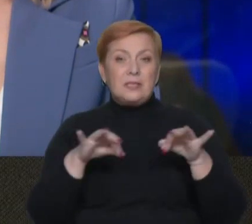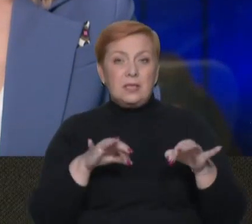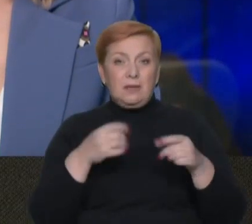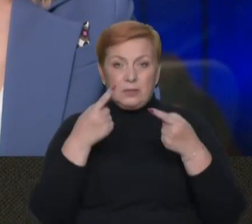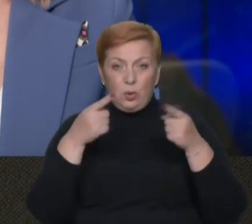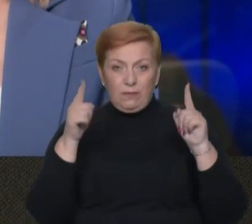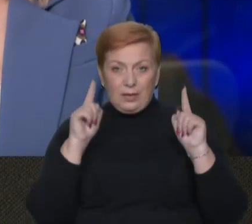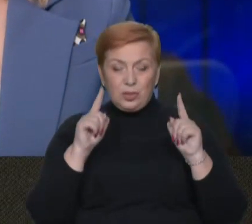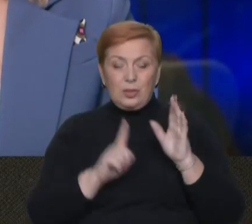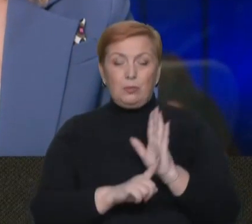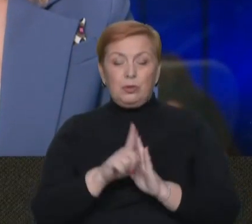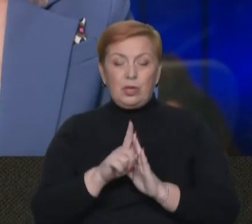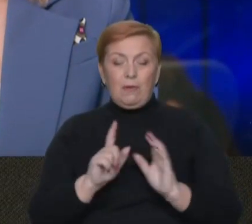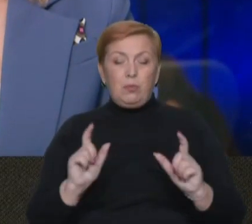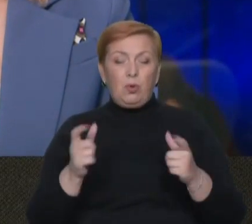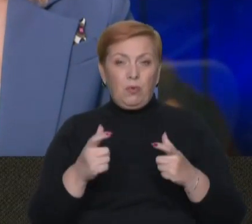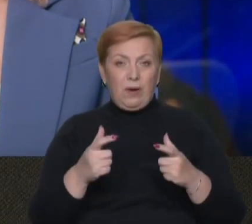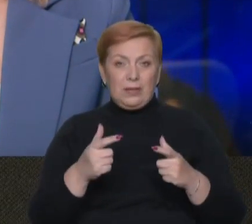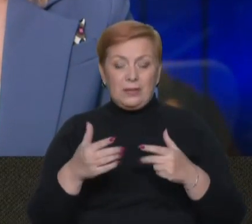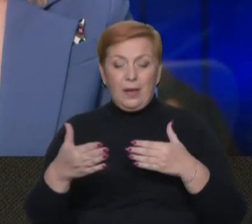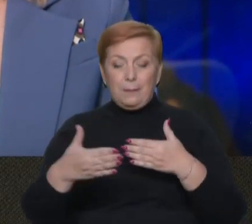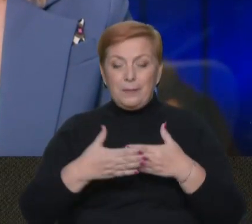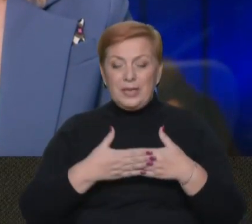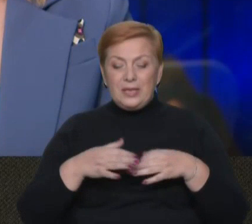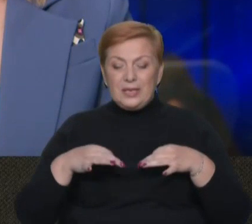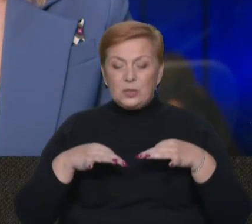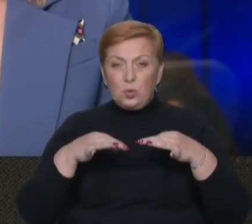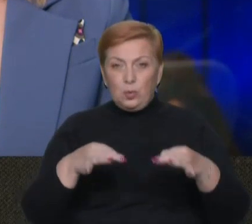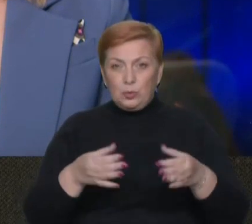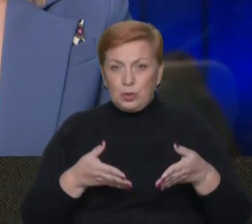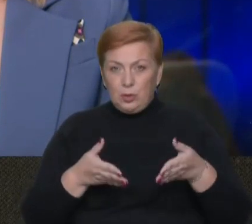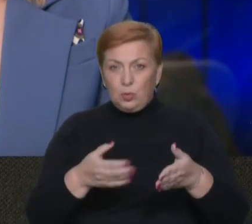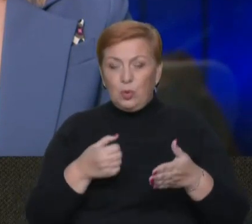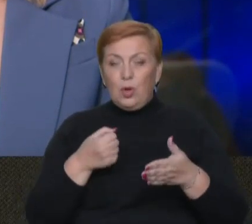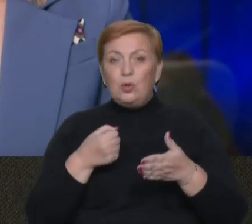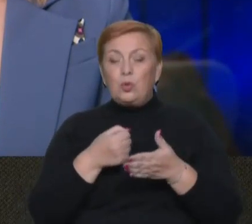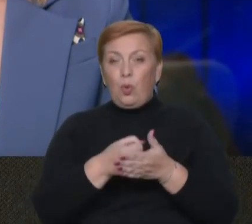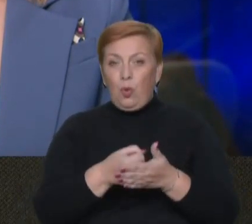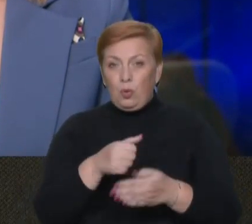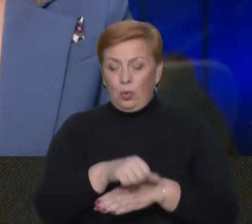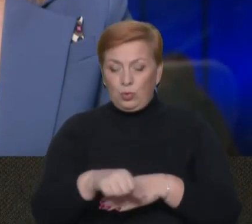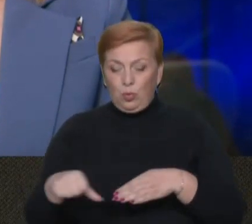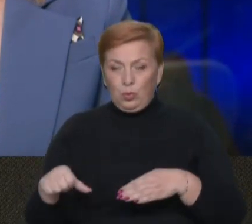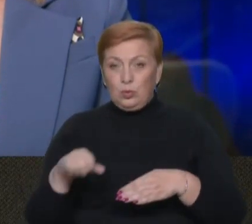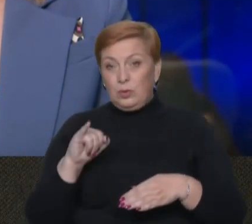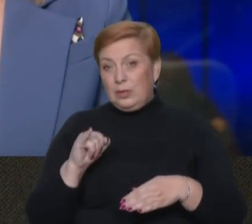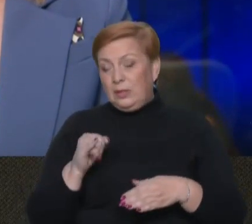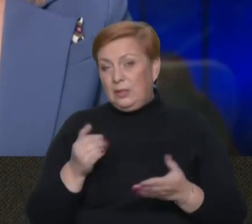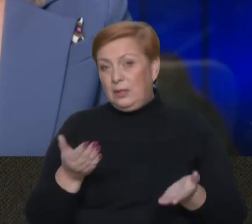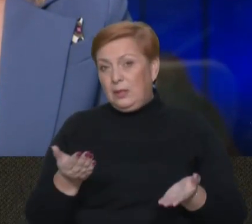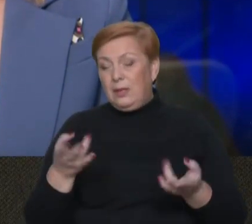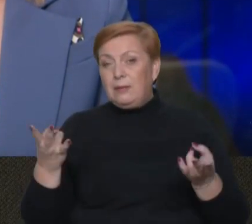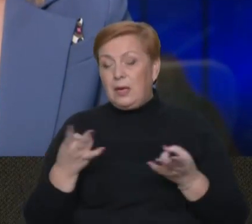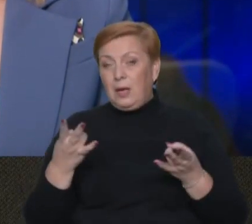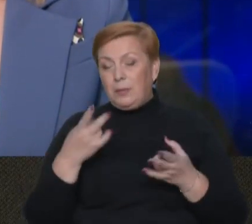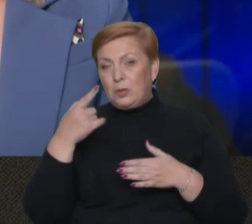блокування руху на під'їзних на під'їзному шляху до до кордону Ну і власне треба